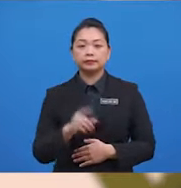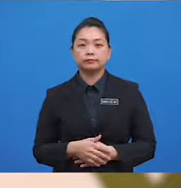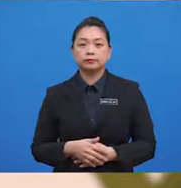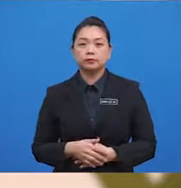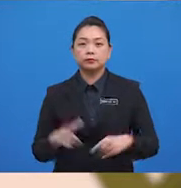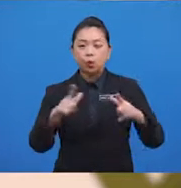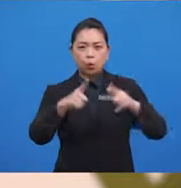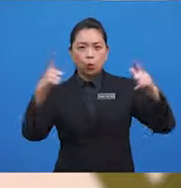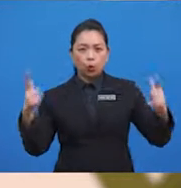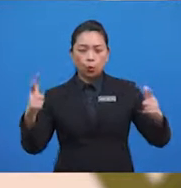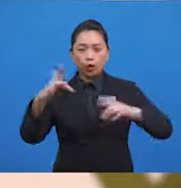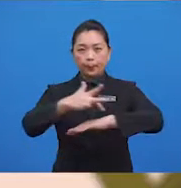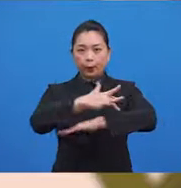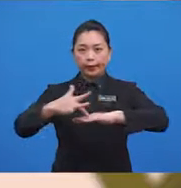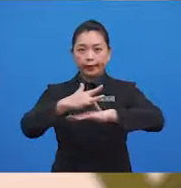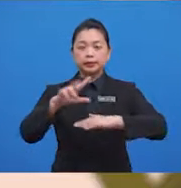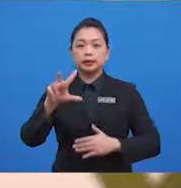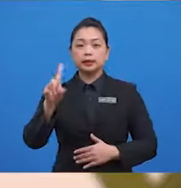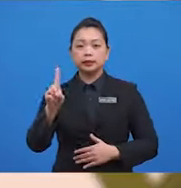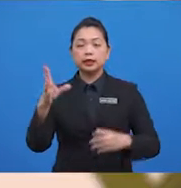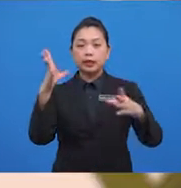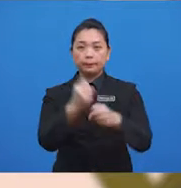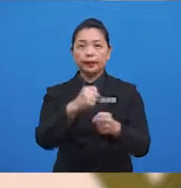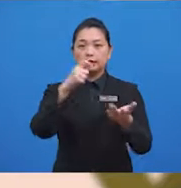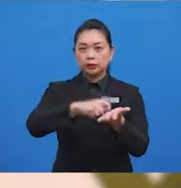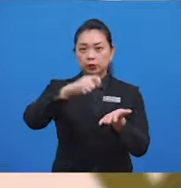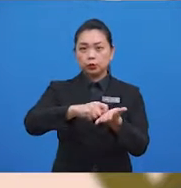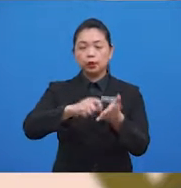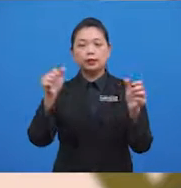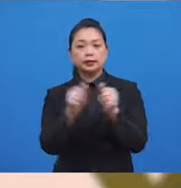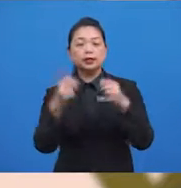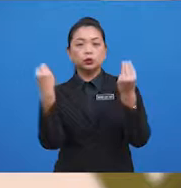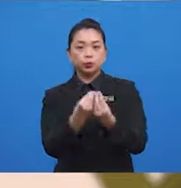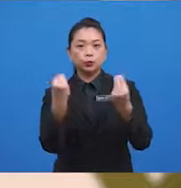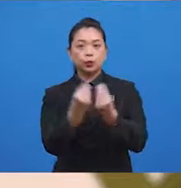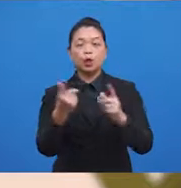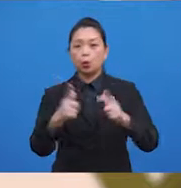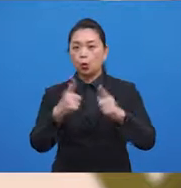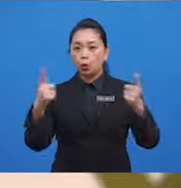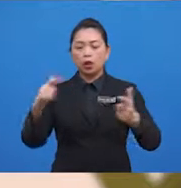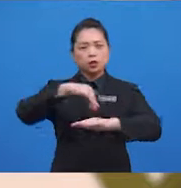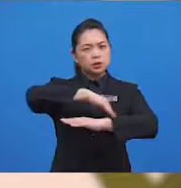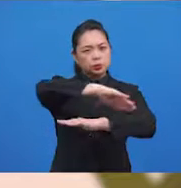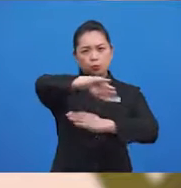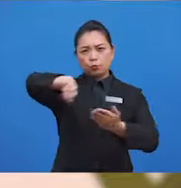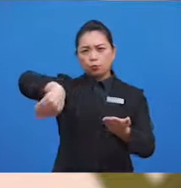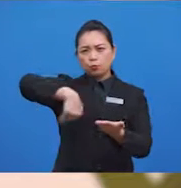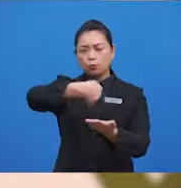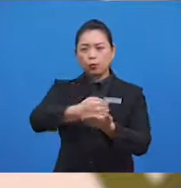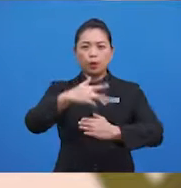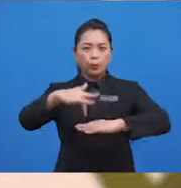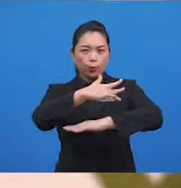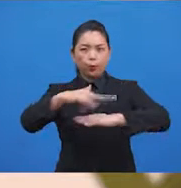Luas permukaan bentuk 3D dapat dihitung dengan menjumlah luas semua permukaan bentuk